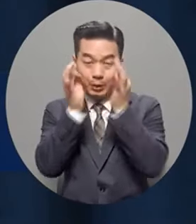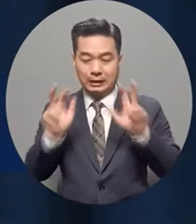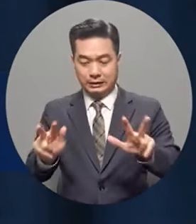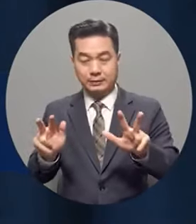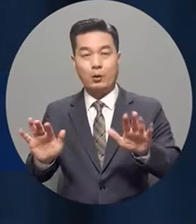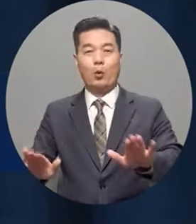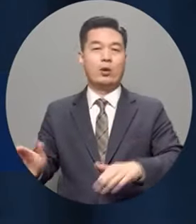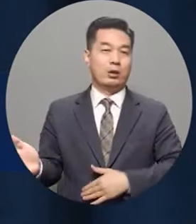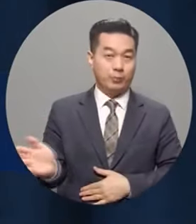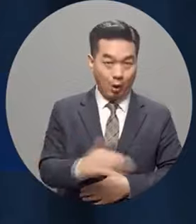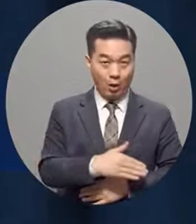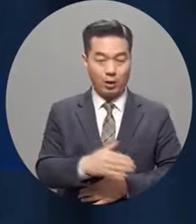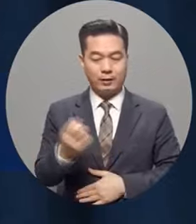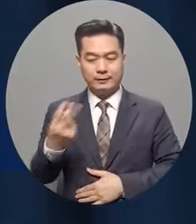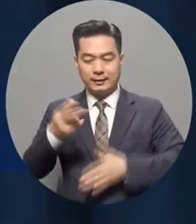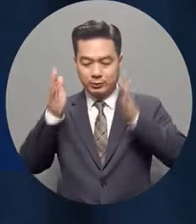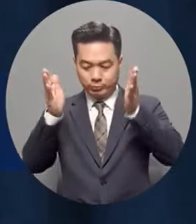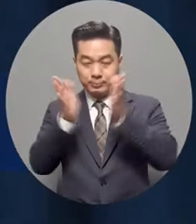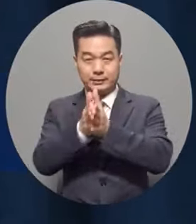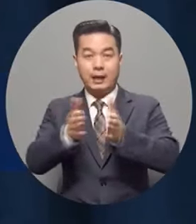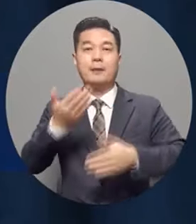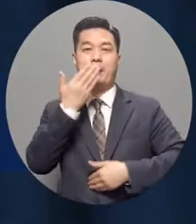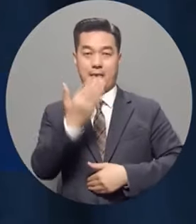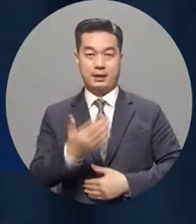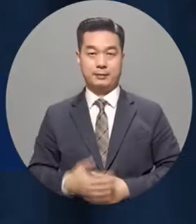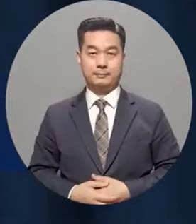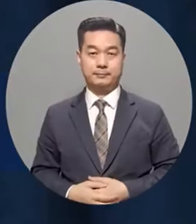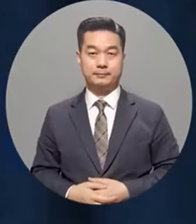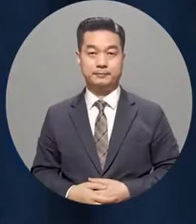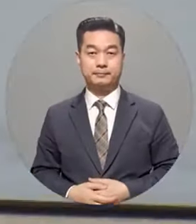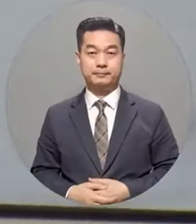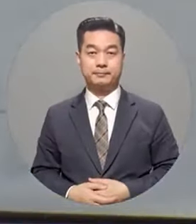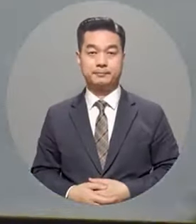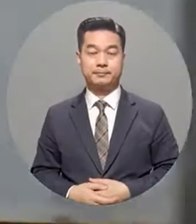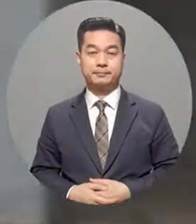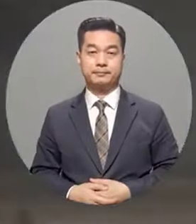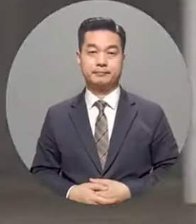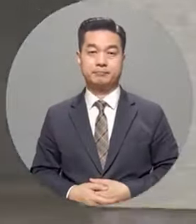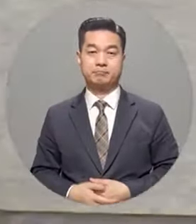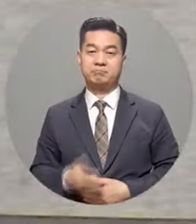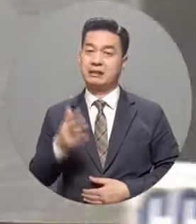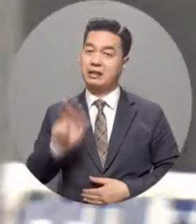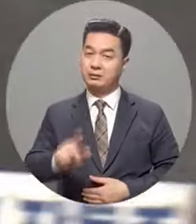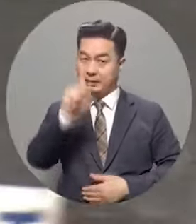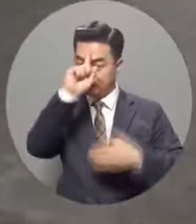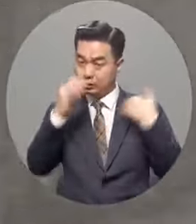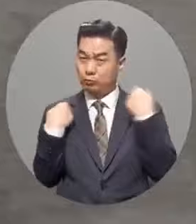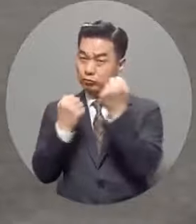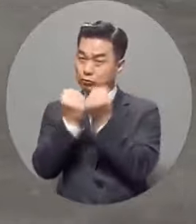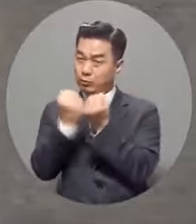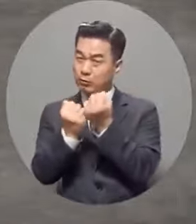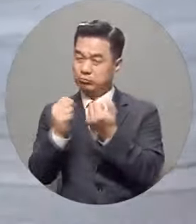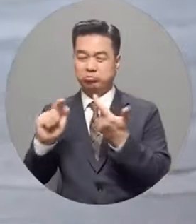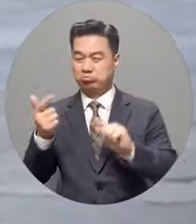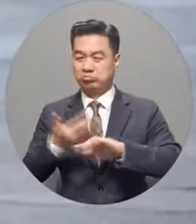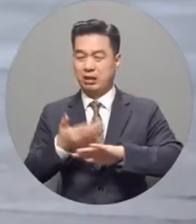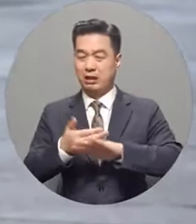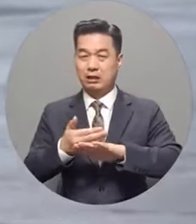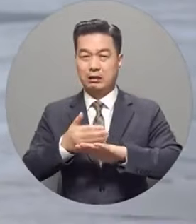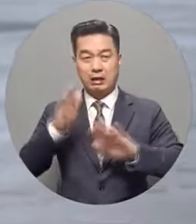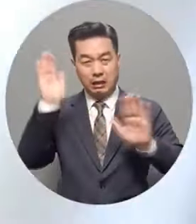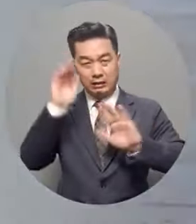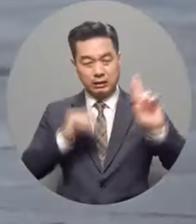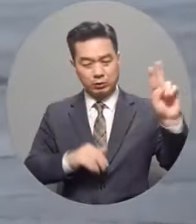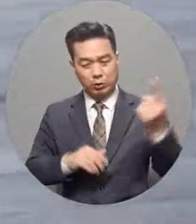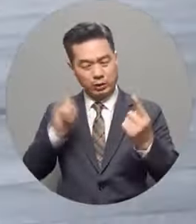결과 금일부터 다시 수업을 시작하게 된 것입니다. 하지만 정부의 설명과 달리 의대생들은 복귀할 생각이